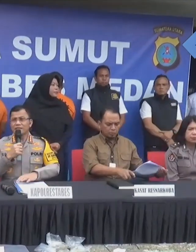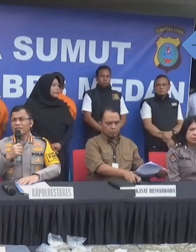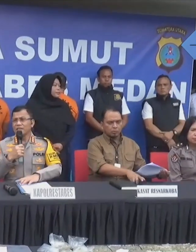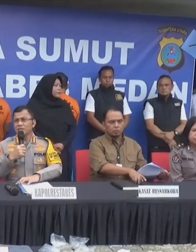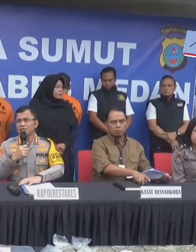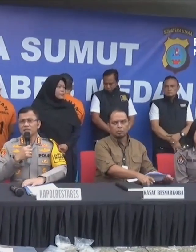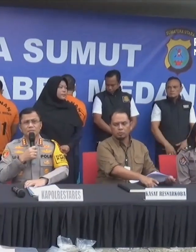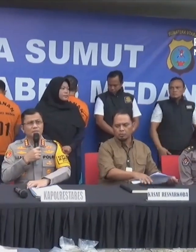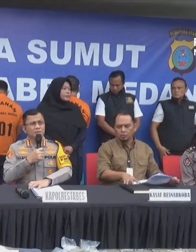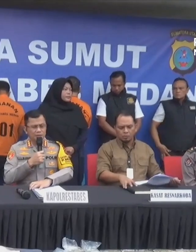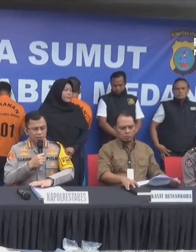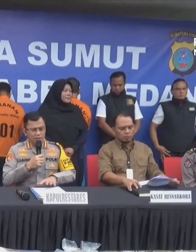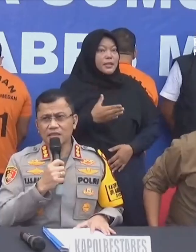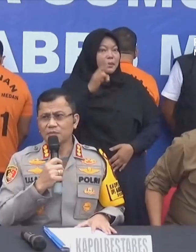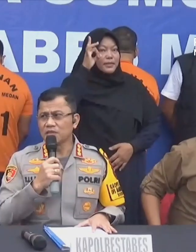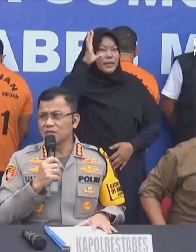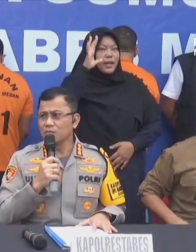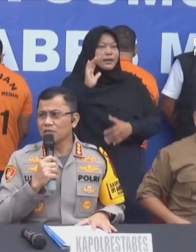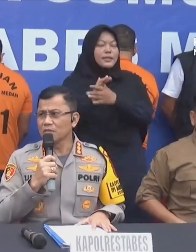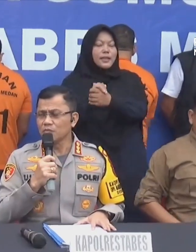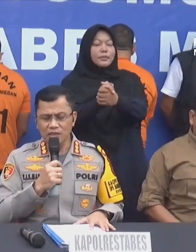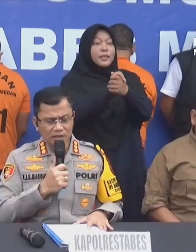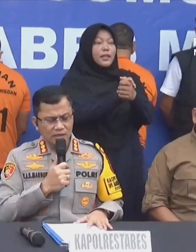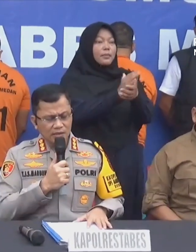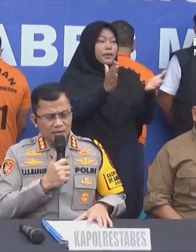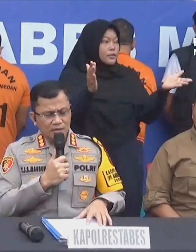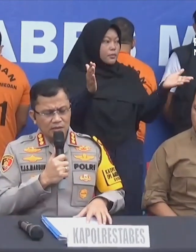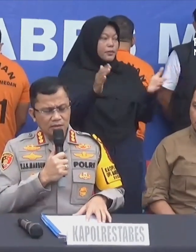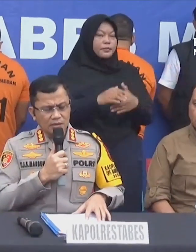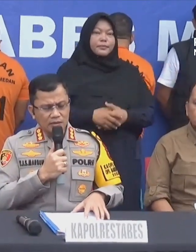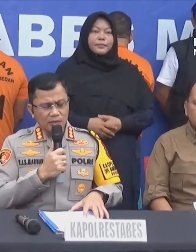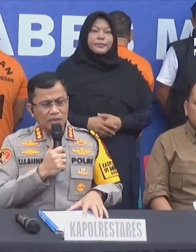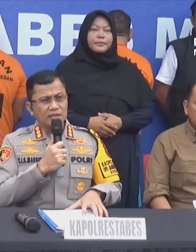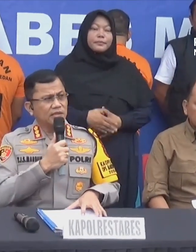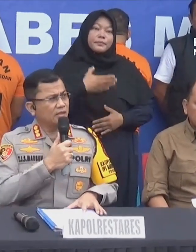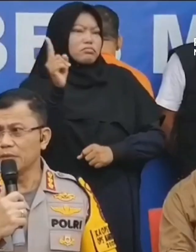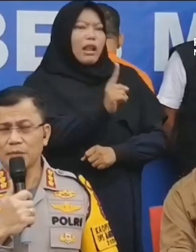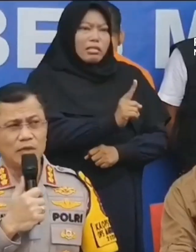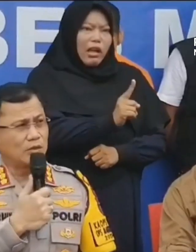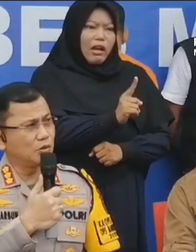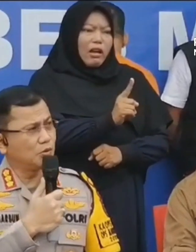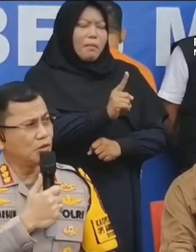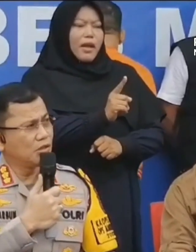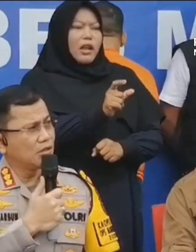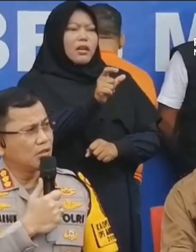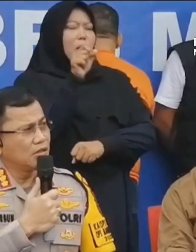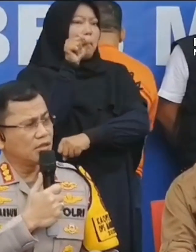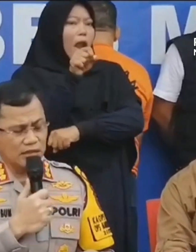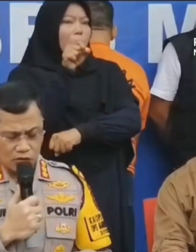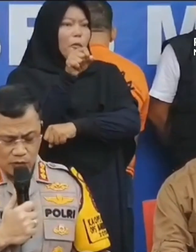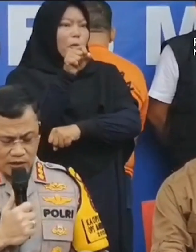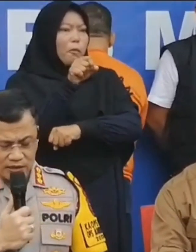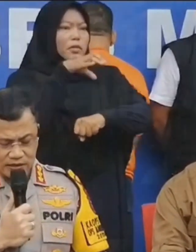Tiga pelaku yang ditangkap saat ini terancam akan dipenjara selama lebih dari 5 tahun karena dijerat Undang-Undang Nomor 35 Tahun 2009 tentang